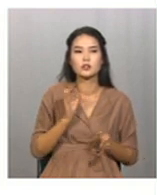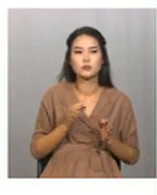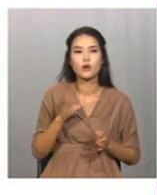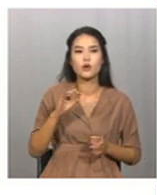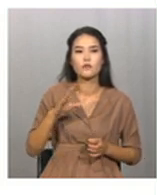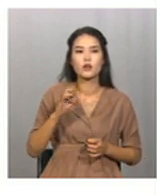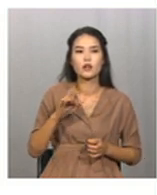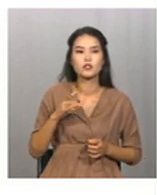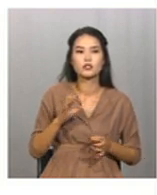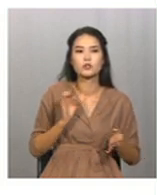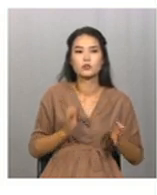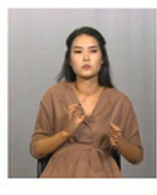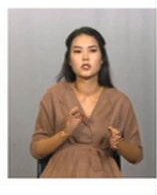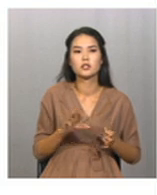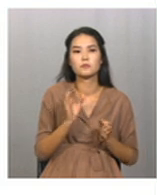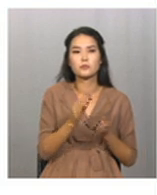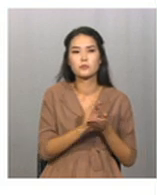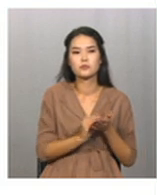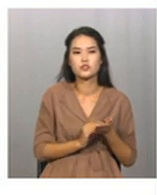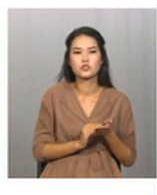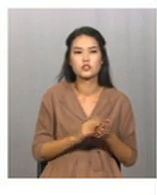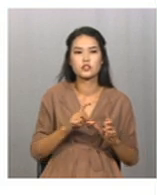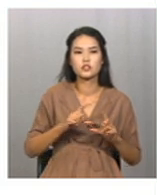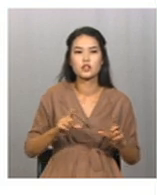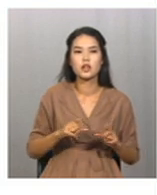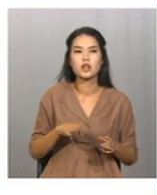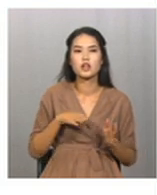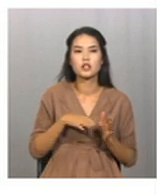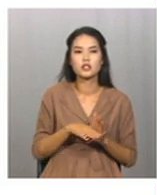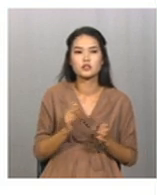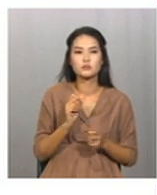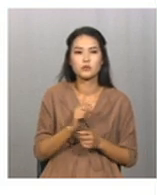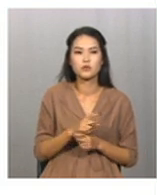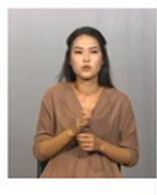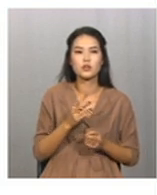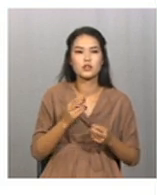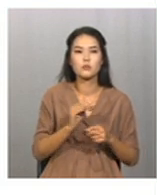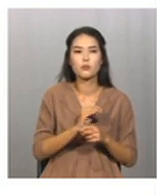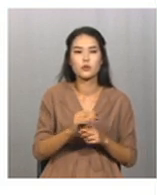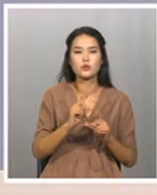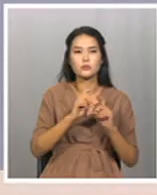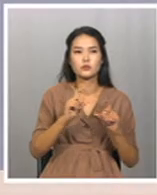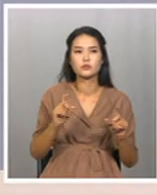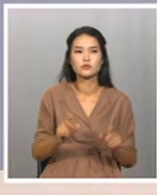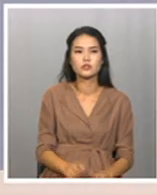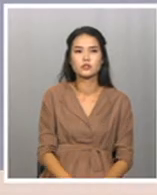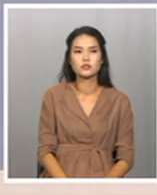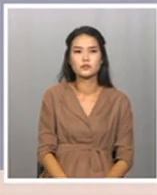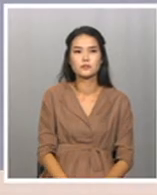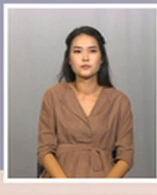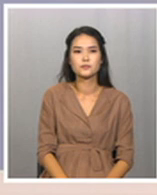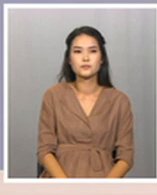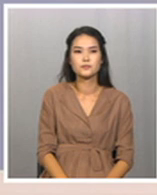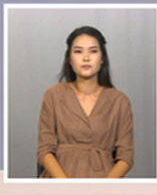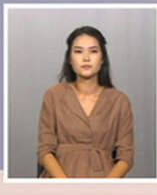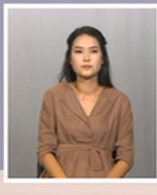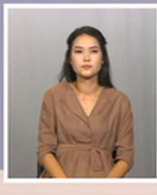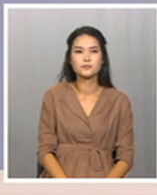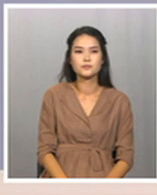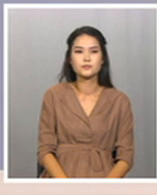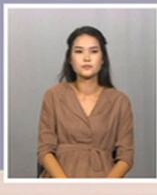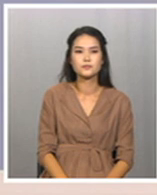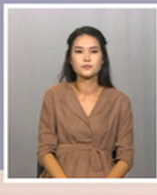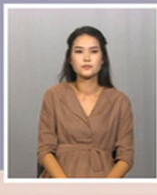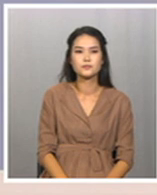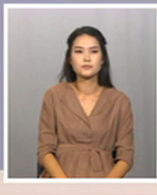соблюдая орфографические нормы при правописании частиц. Использовали неполные предложения. Надеюсь, что урок прошел